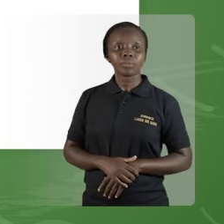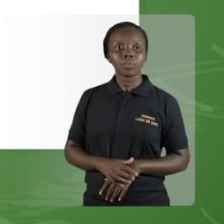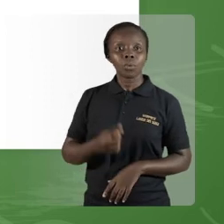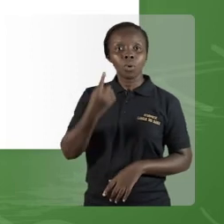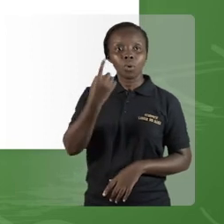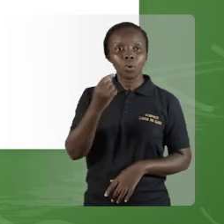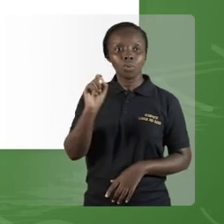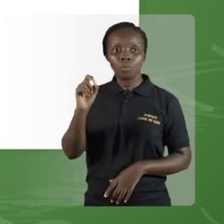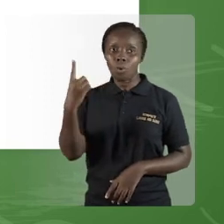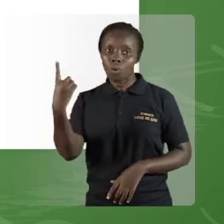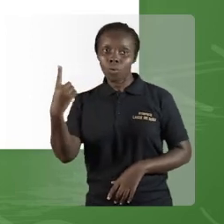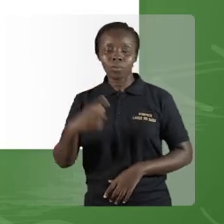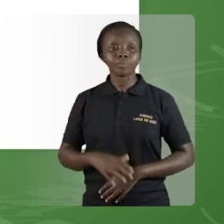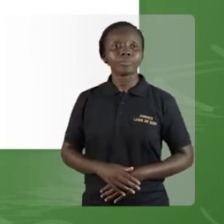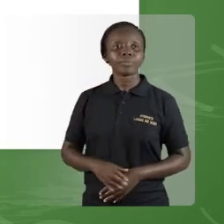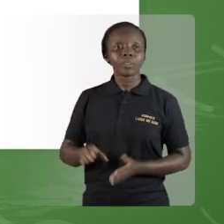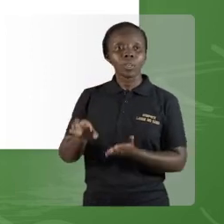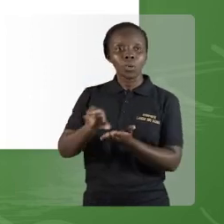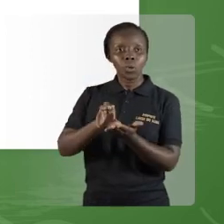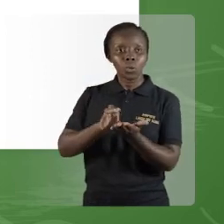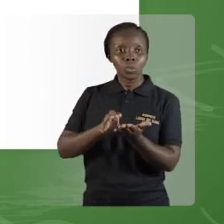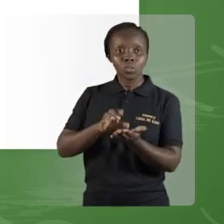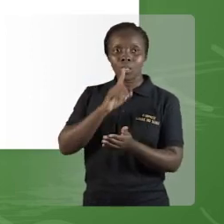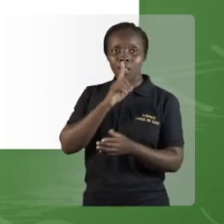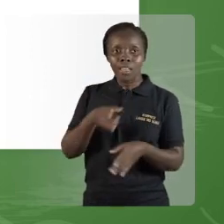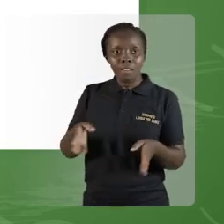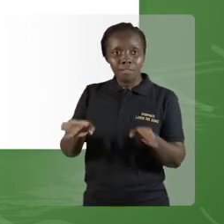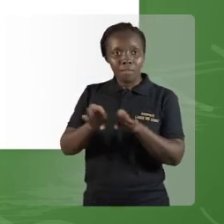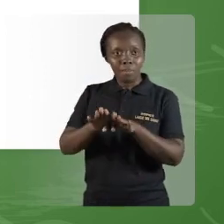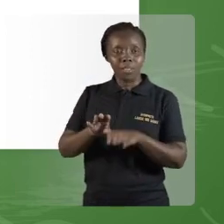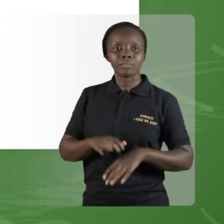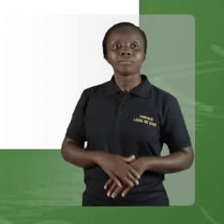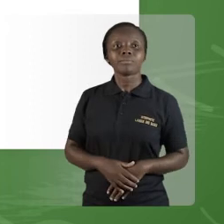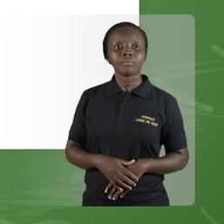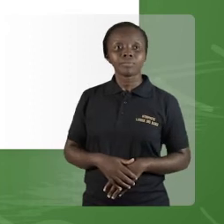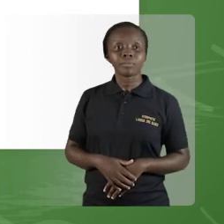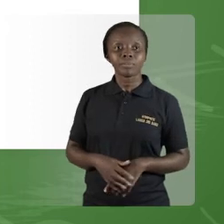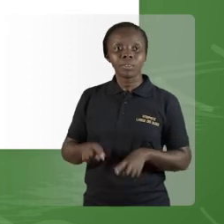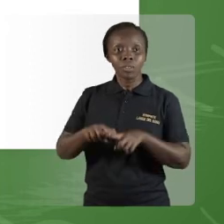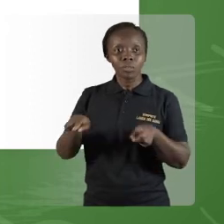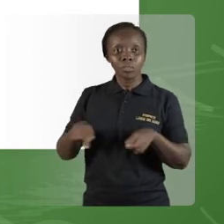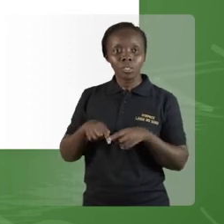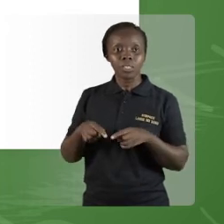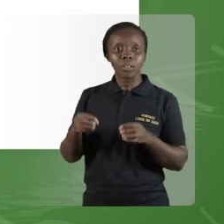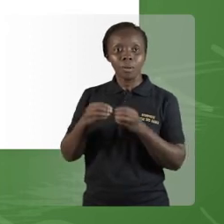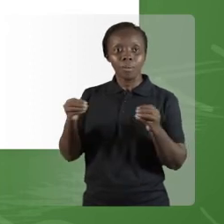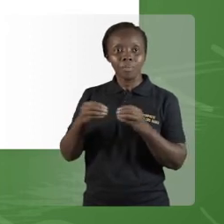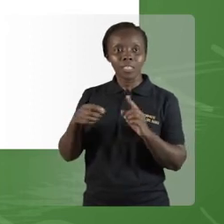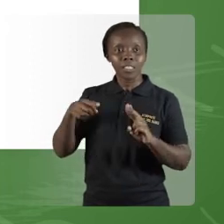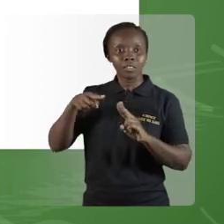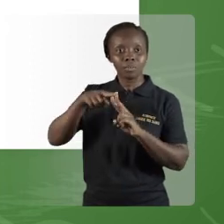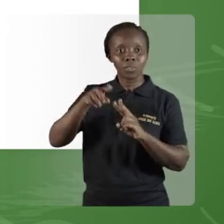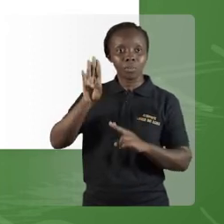1. Le circuit est fermé, le champ magnétique B existe.